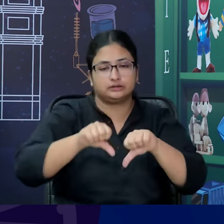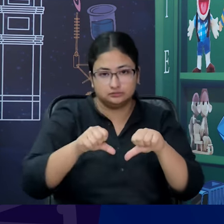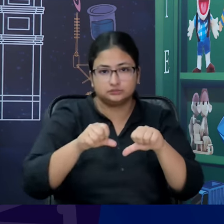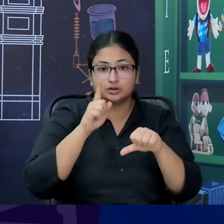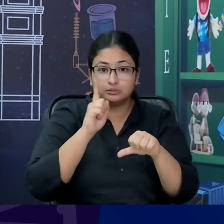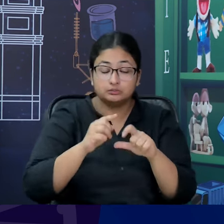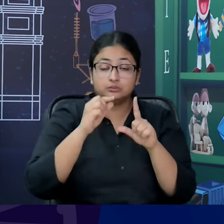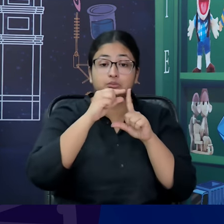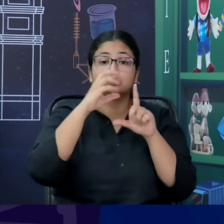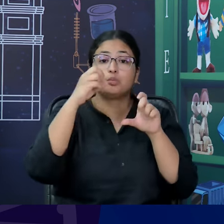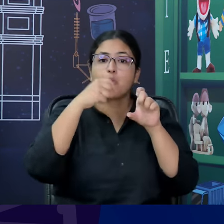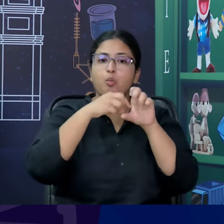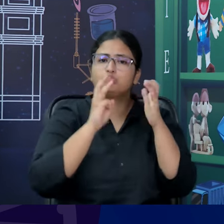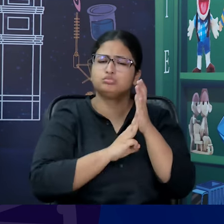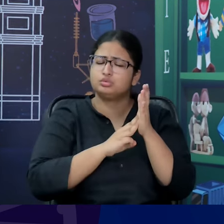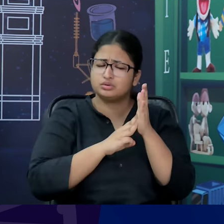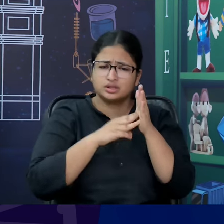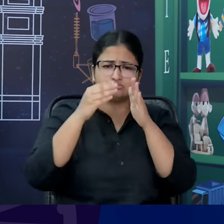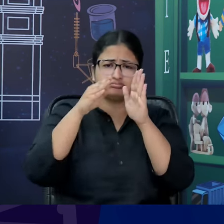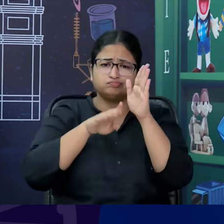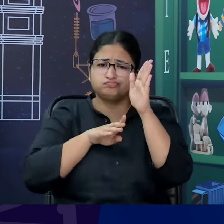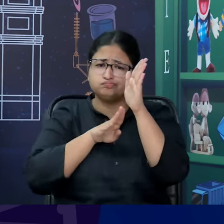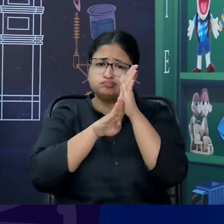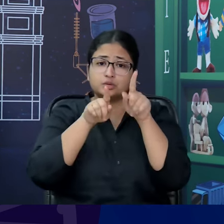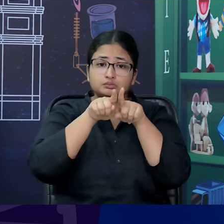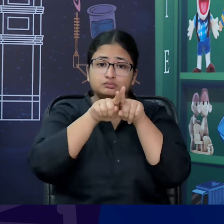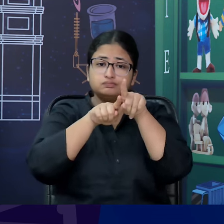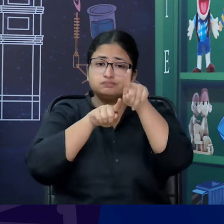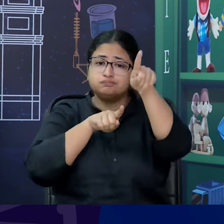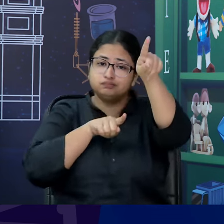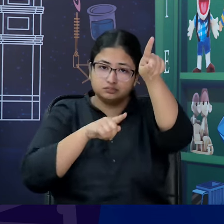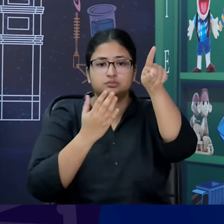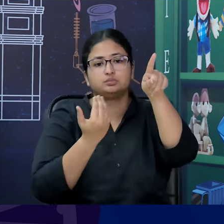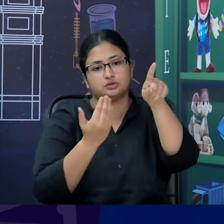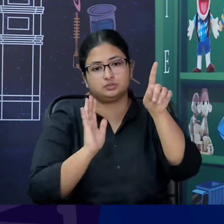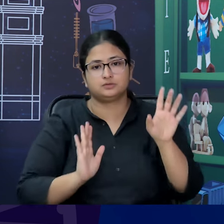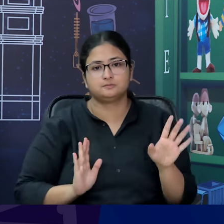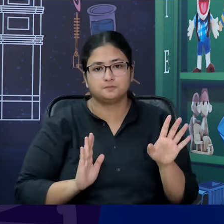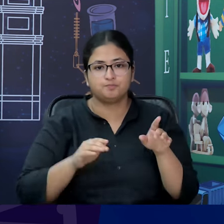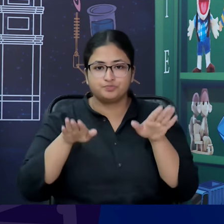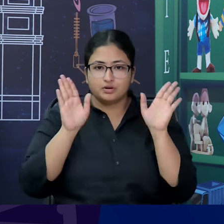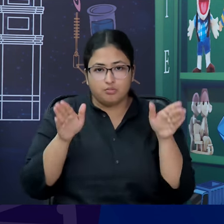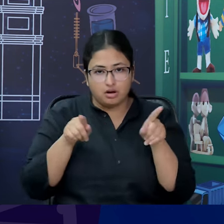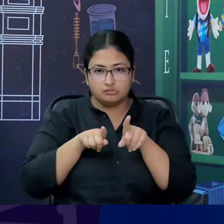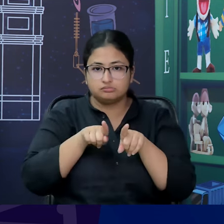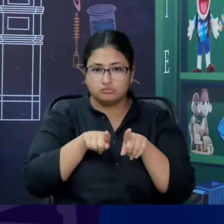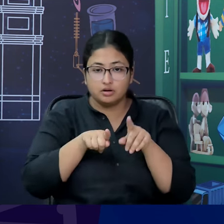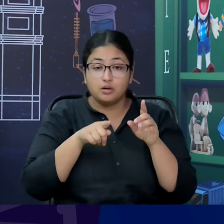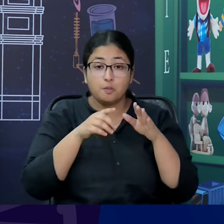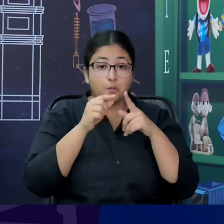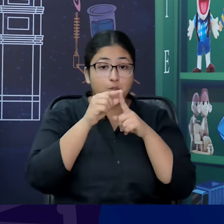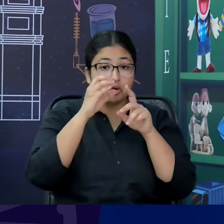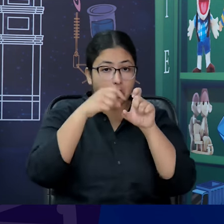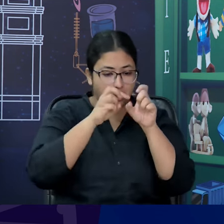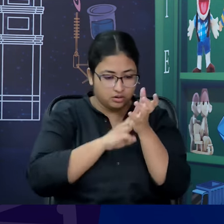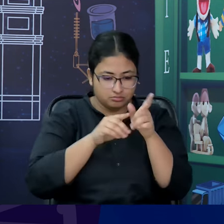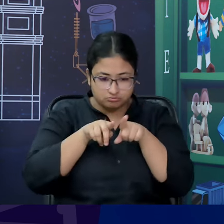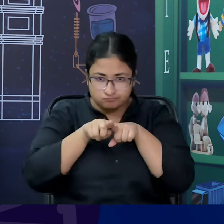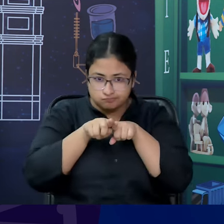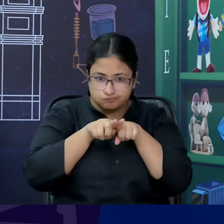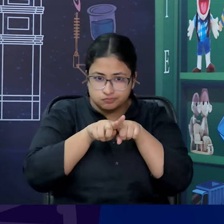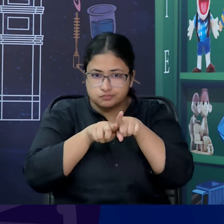दूर ऊंचाई पर कल्पना से भी बाहर दूर तक वह जा सकती है यहां कवि ने कविता की संभावनाओं